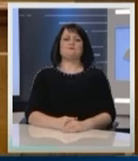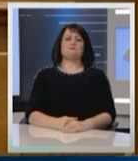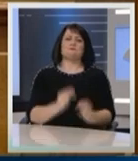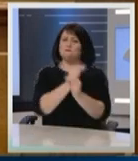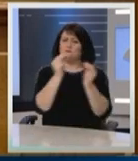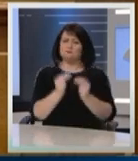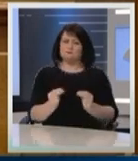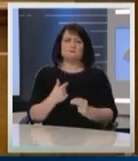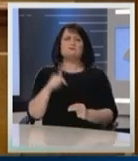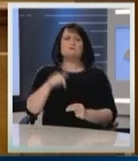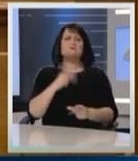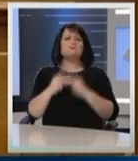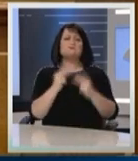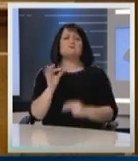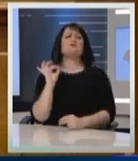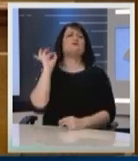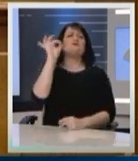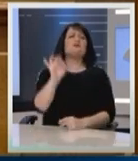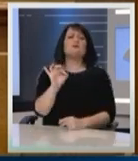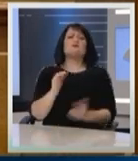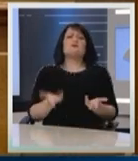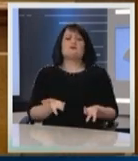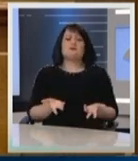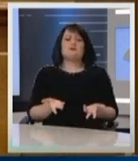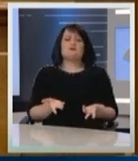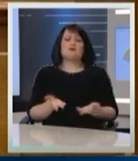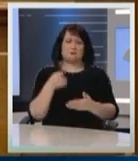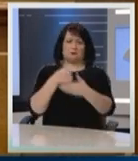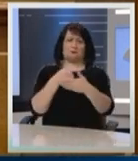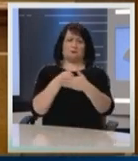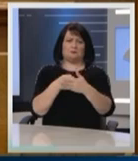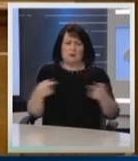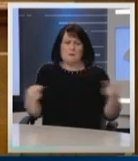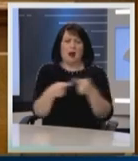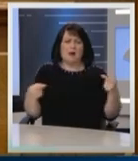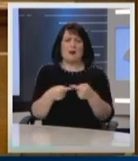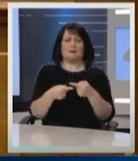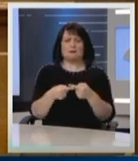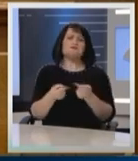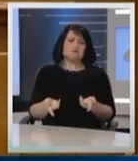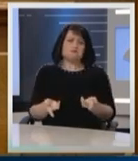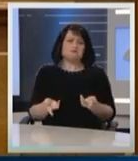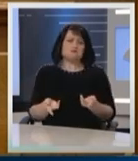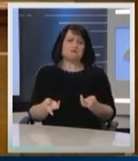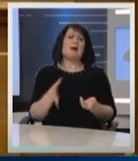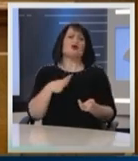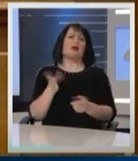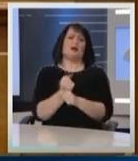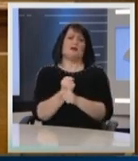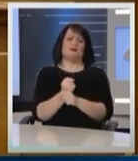Επομένως, ο σκοπός των συζητήσεων είναι η πόλωση και η όξυνση. Αυτό